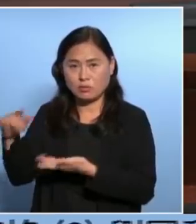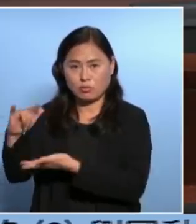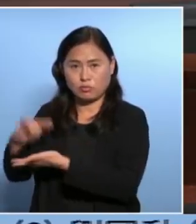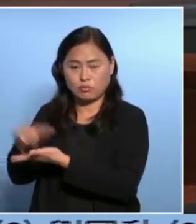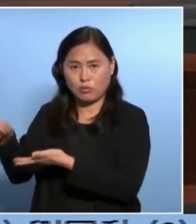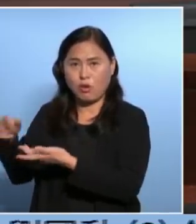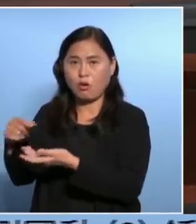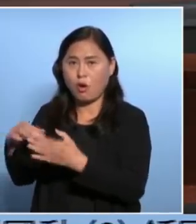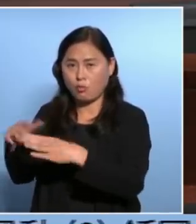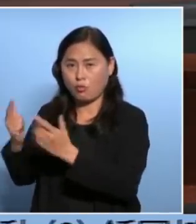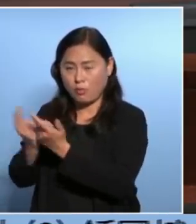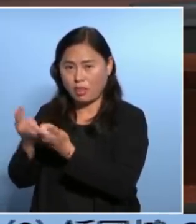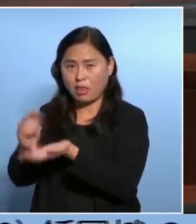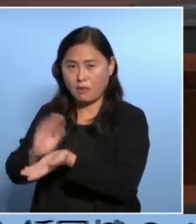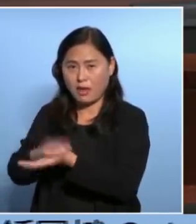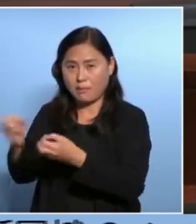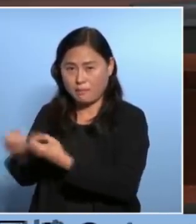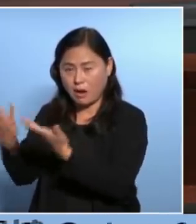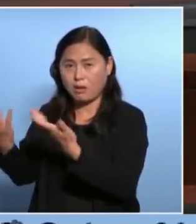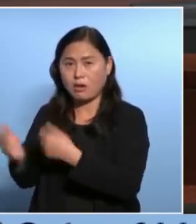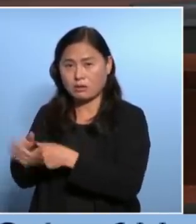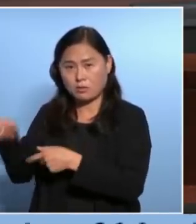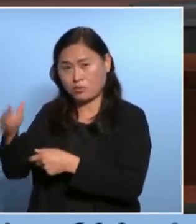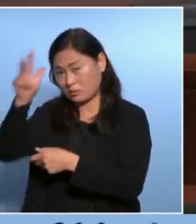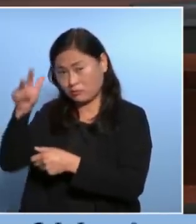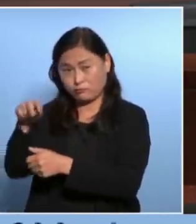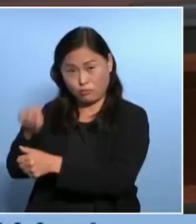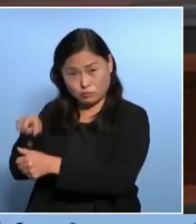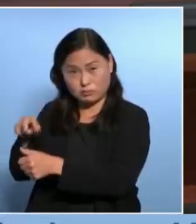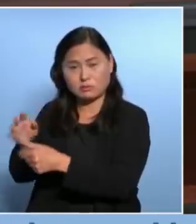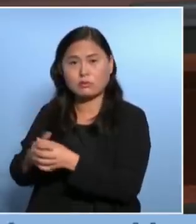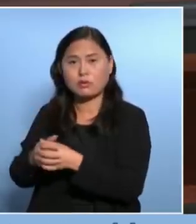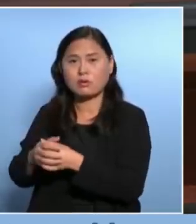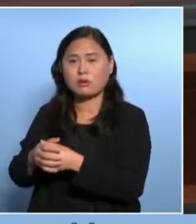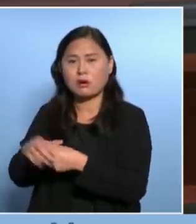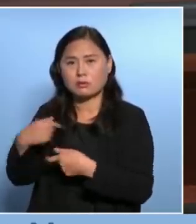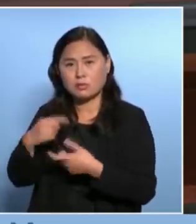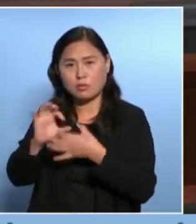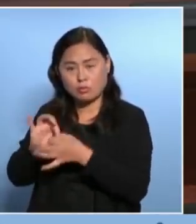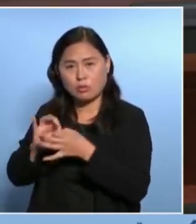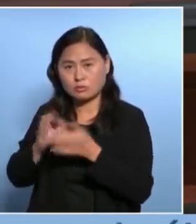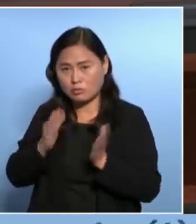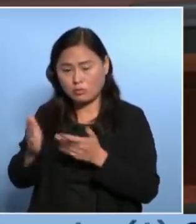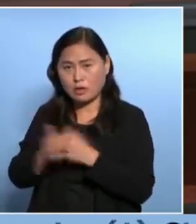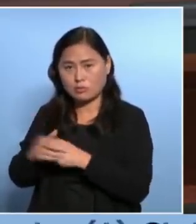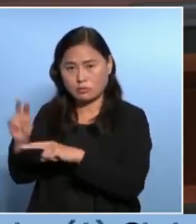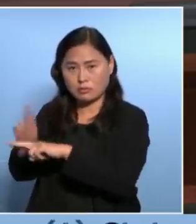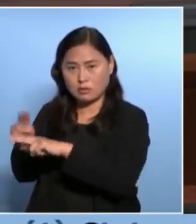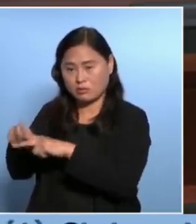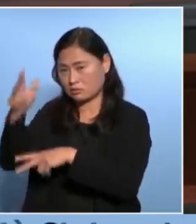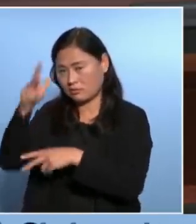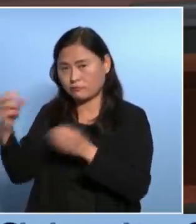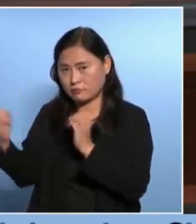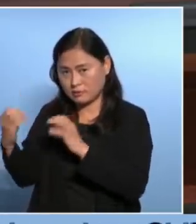區。當地政府亦都係控制緊個疫情，咁所以咧，我哋有關嘅安排咧，我哋都會同咧內地政府咧嚟去商